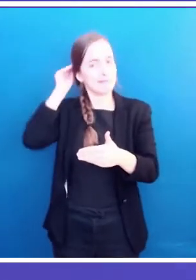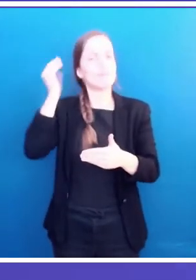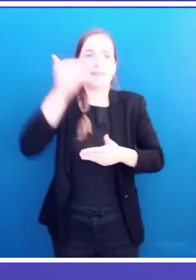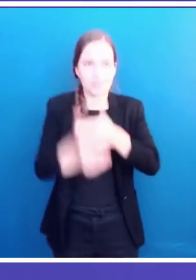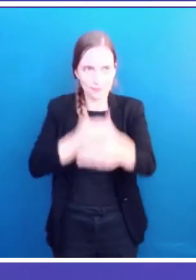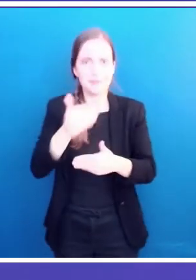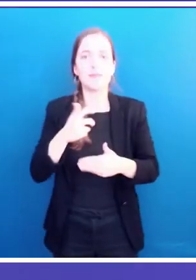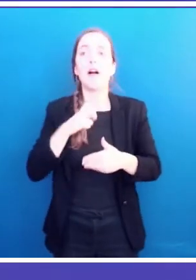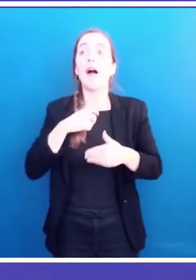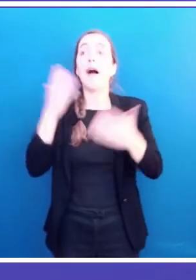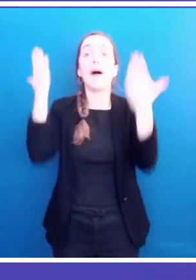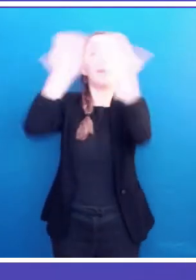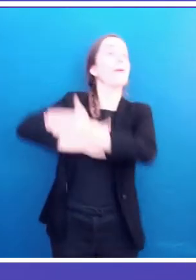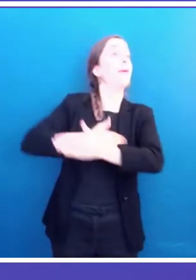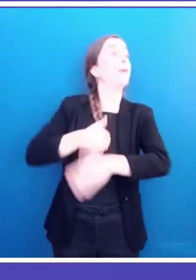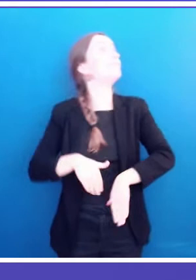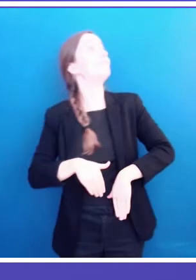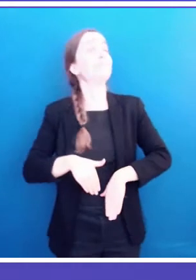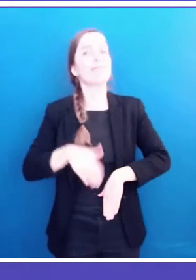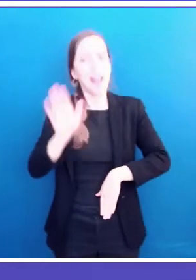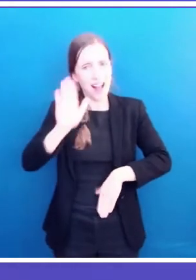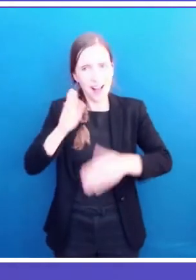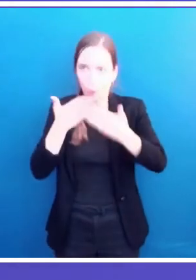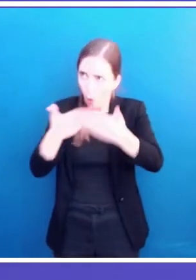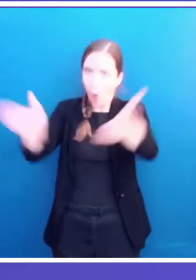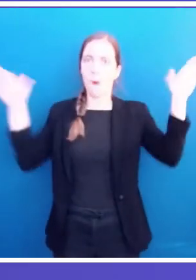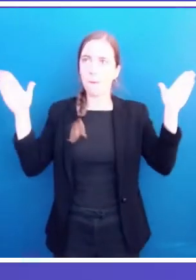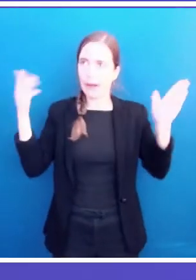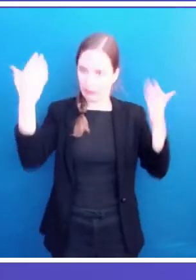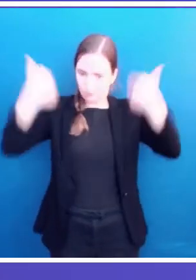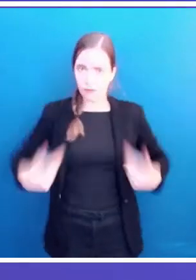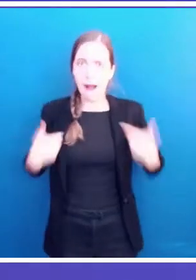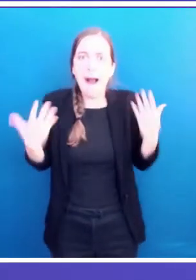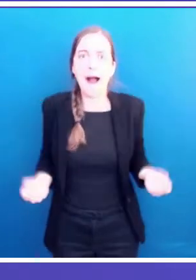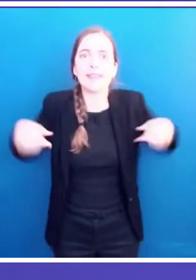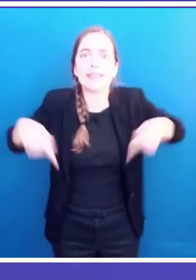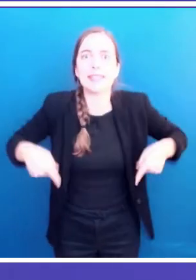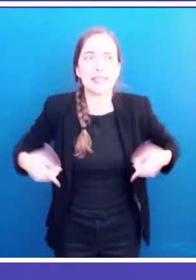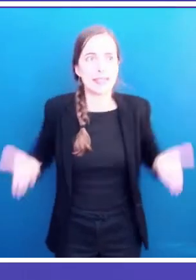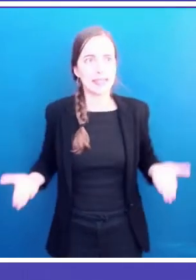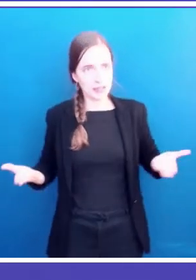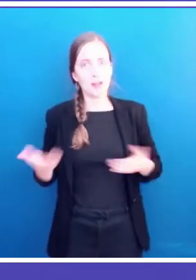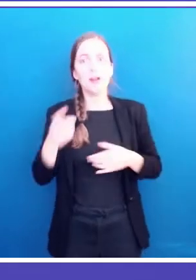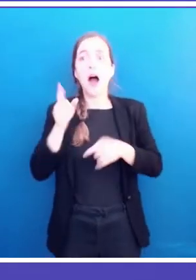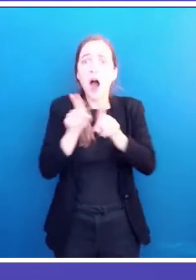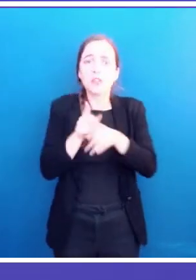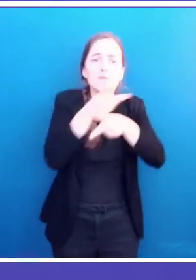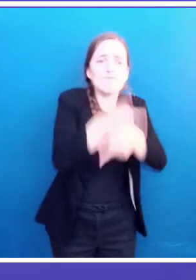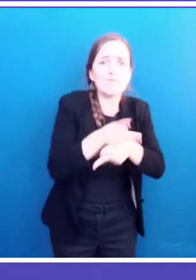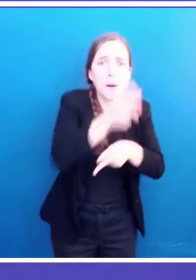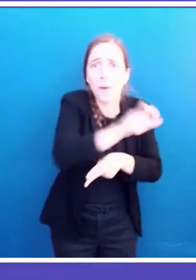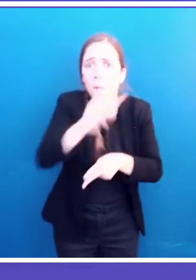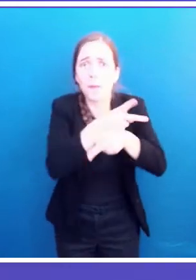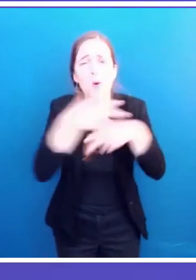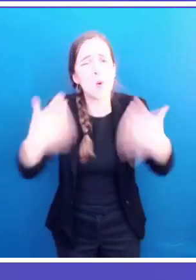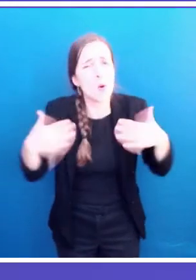علينا أن نركز على الحياة وعلى الرعاية فوق كل شيء. هذه الجائحة، جائحة فيروس